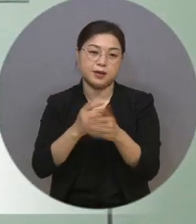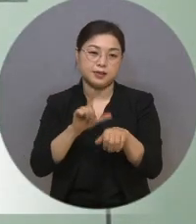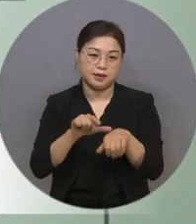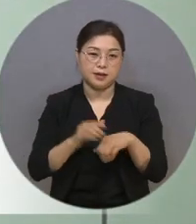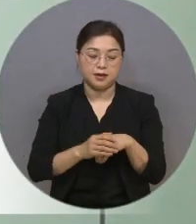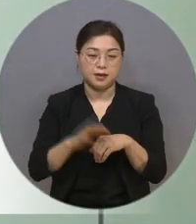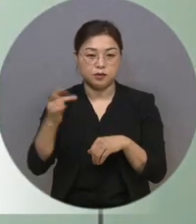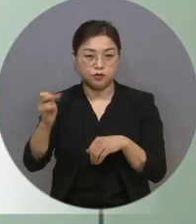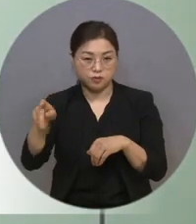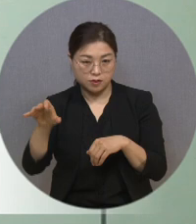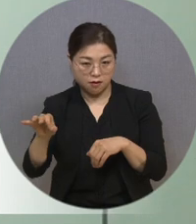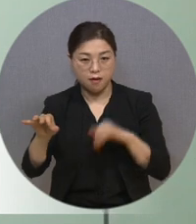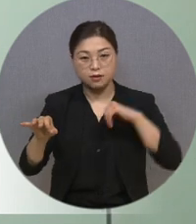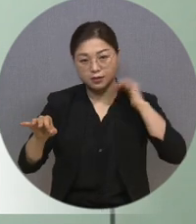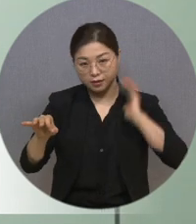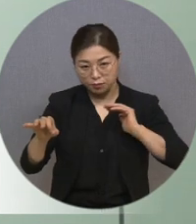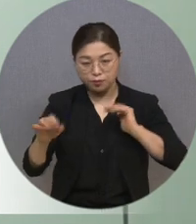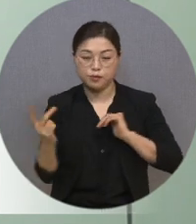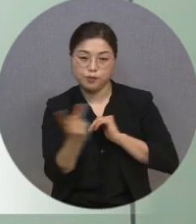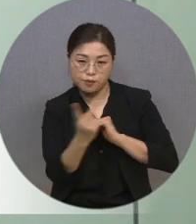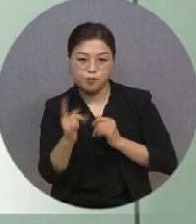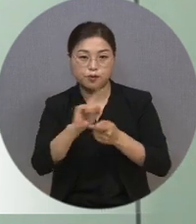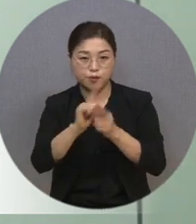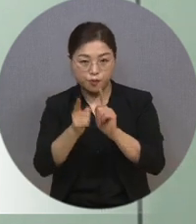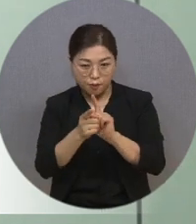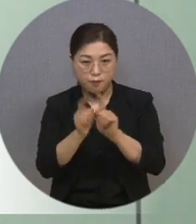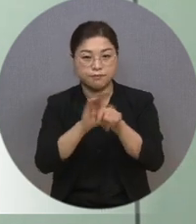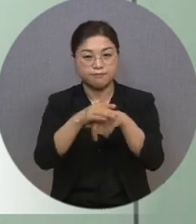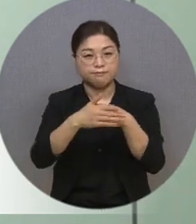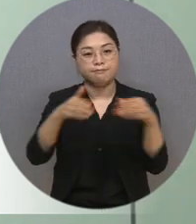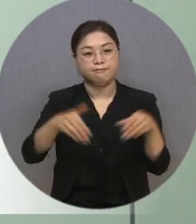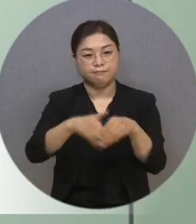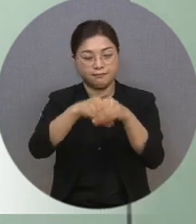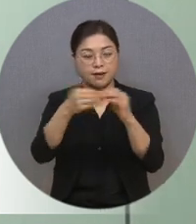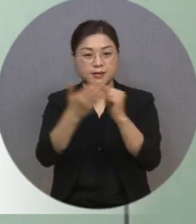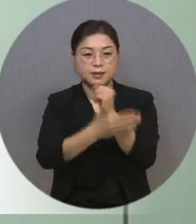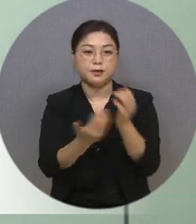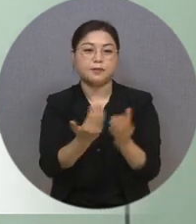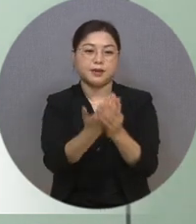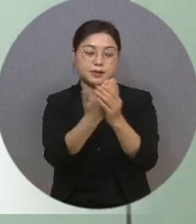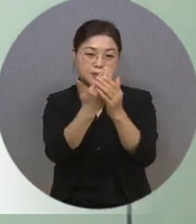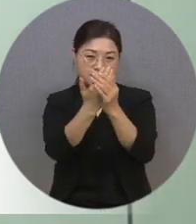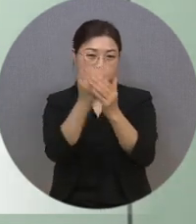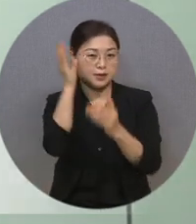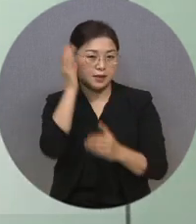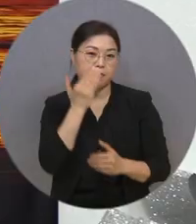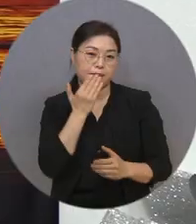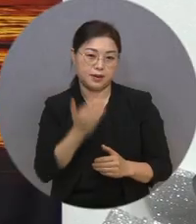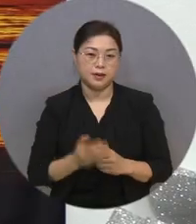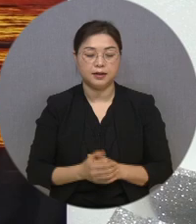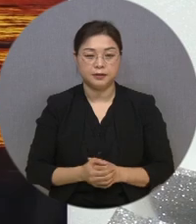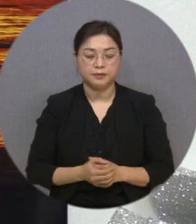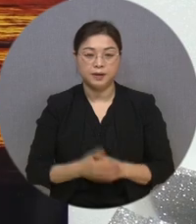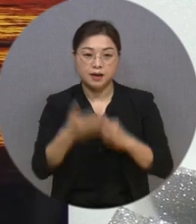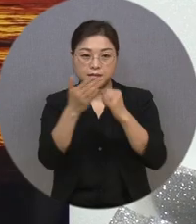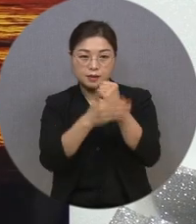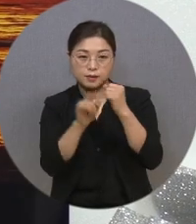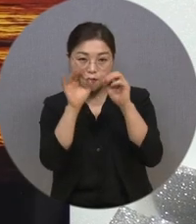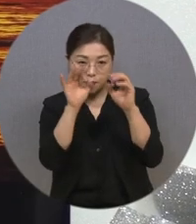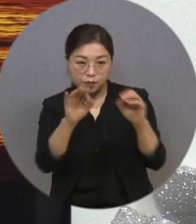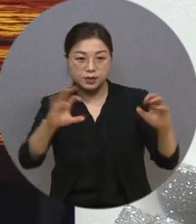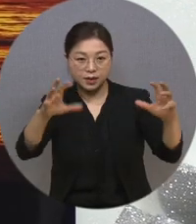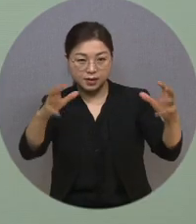간에 서로 공조하고 협조해가지고 사진 발전에 기여하리라 기대합니다. 사진으로 보는